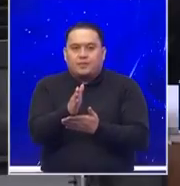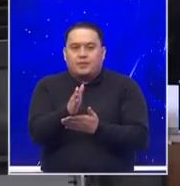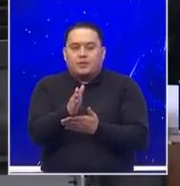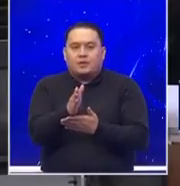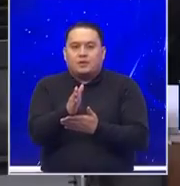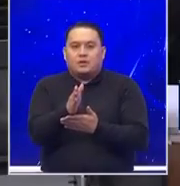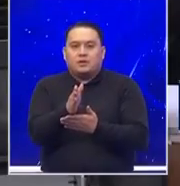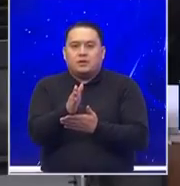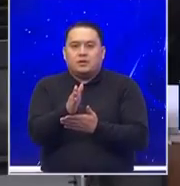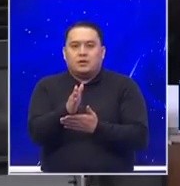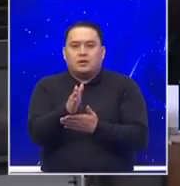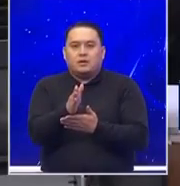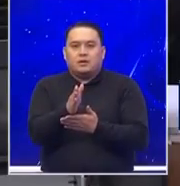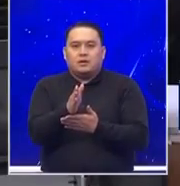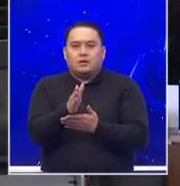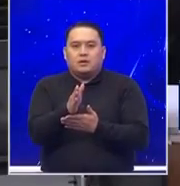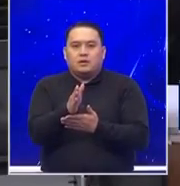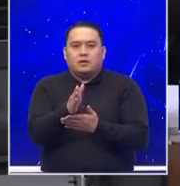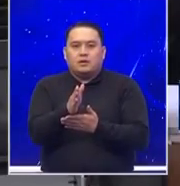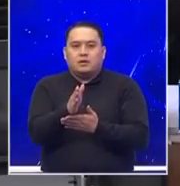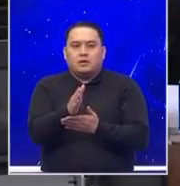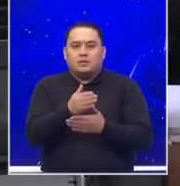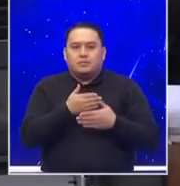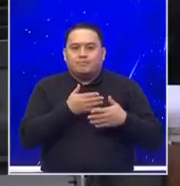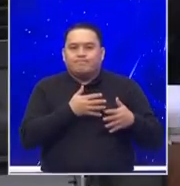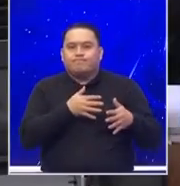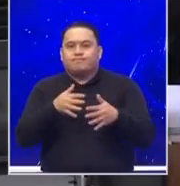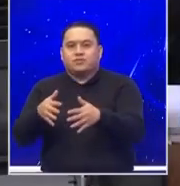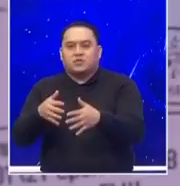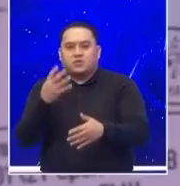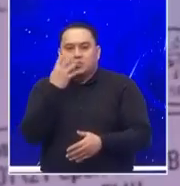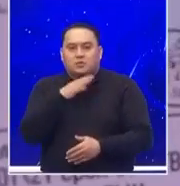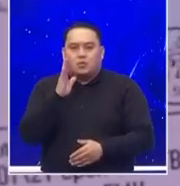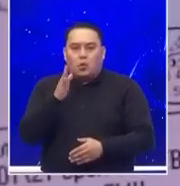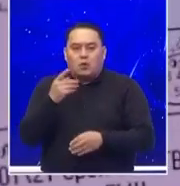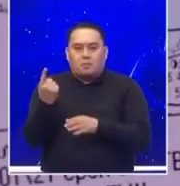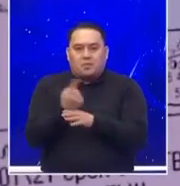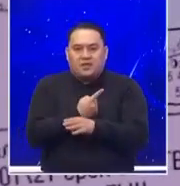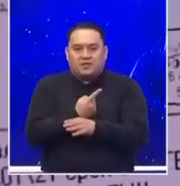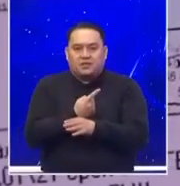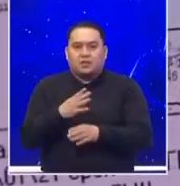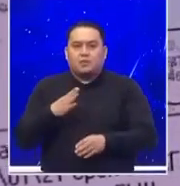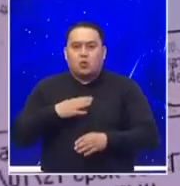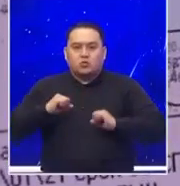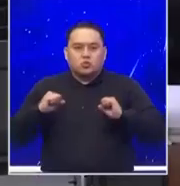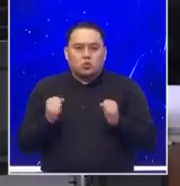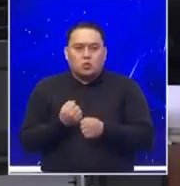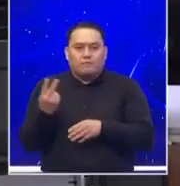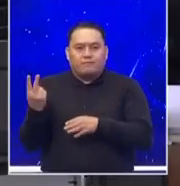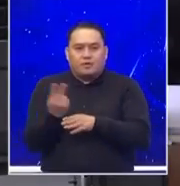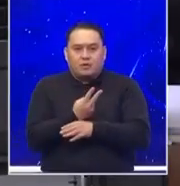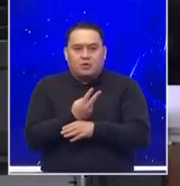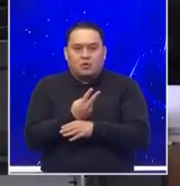Енді ол уже жылжыватыр, енді кішкене жылы болады. Ол бірінші толқын болып тұр аяздың, екінші толқын